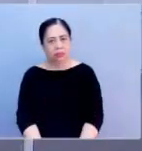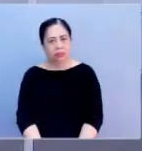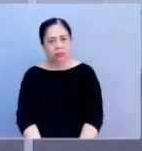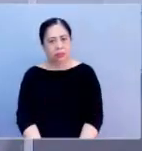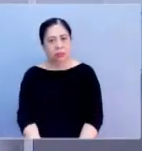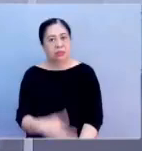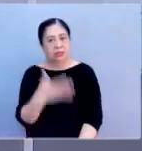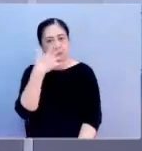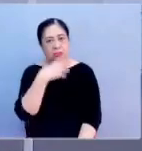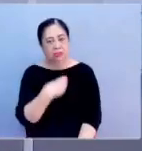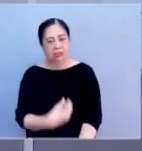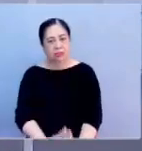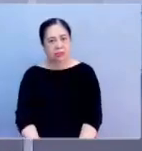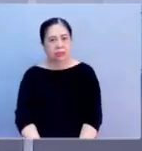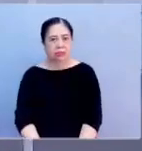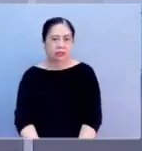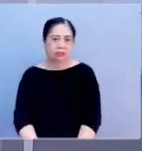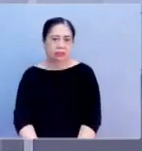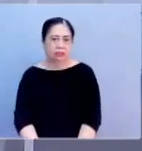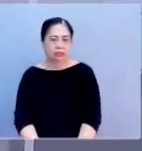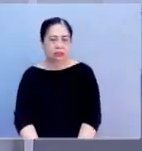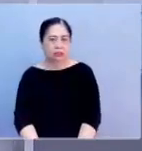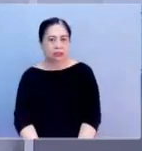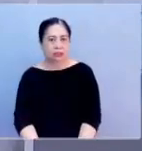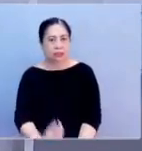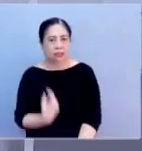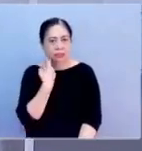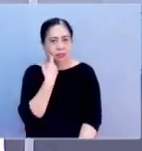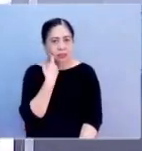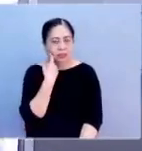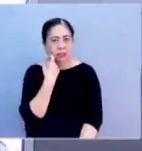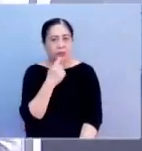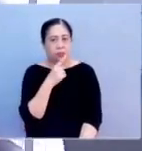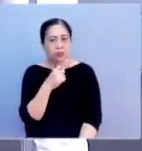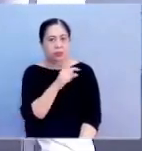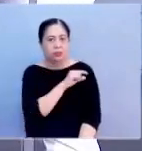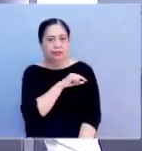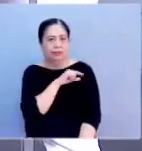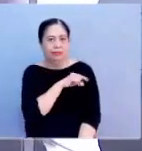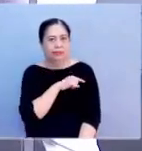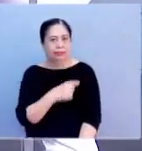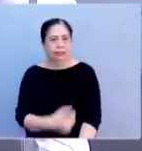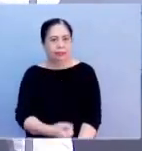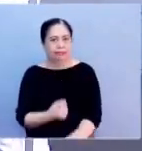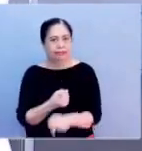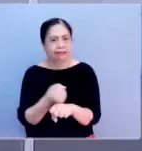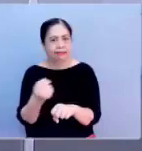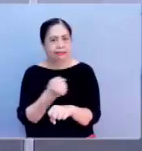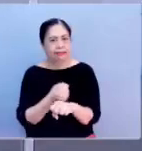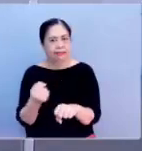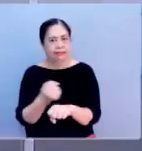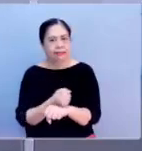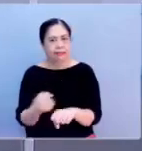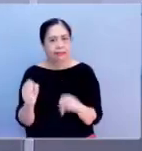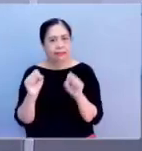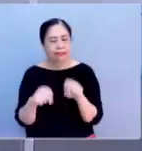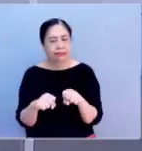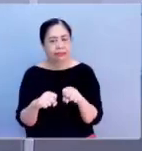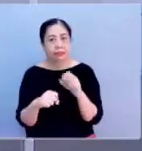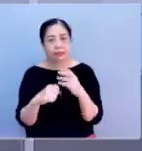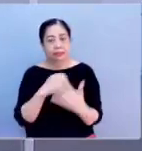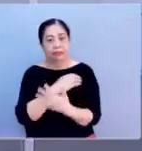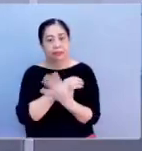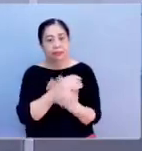kasi. Tsaka maganda yung ilalim niya. At yung sinasabi mo kaninang trivia pagdating sa abaka. Matibay at pwede siya pang beach kasi hindi